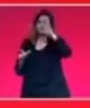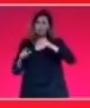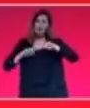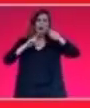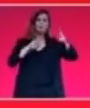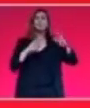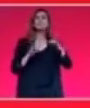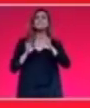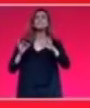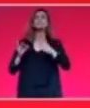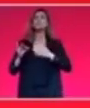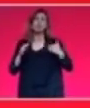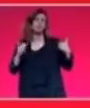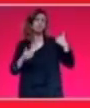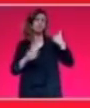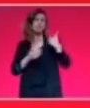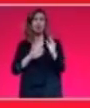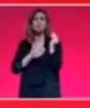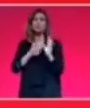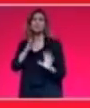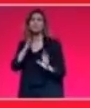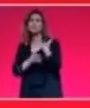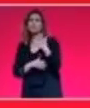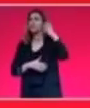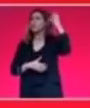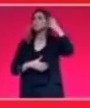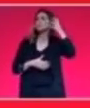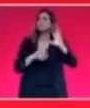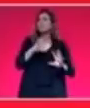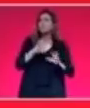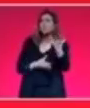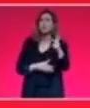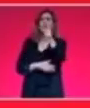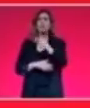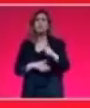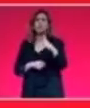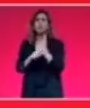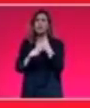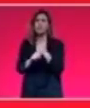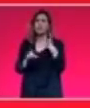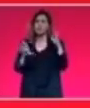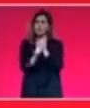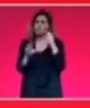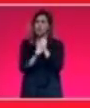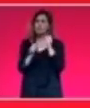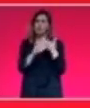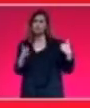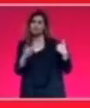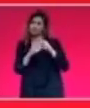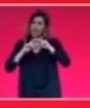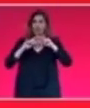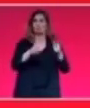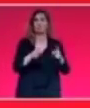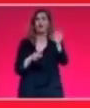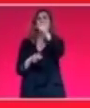Ευρωπαίοι, την πολιτιστική δημιουργία, την επιστημονική πρόοδο, τις κοινωνικές και εργασιακές κατακτήσεις των λαών μας, την Ευρώπη